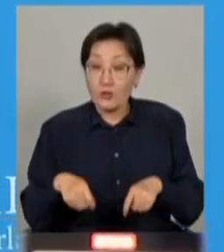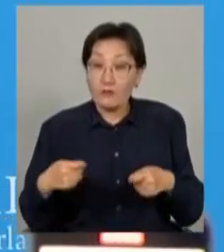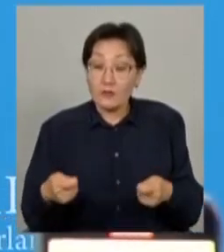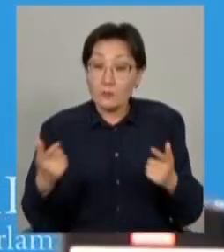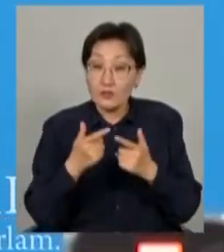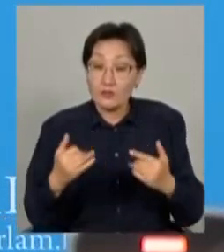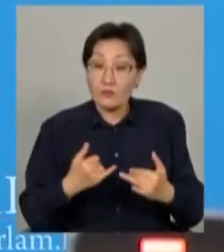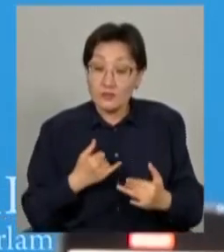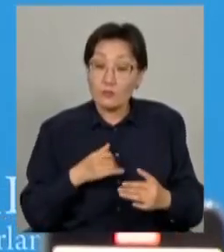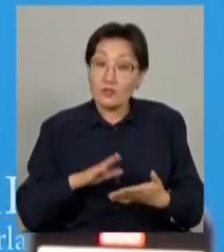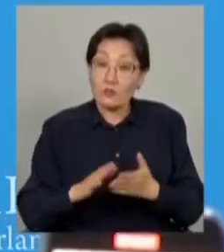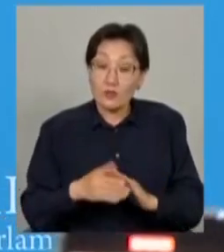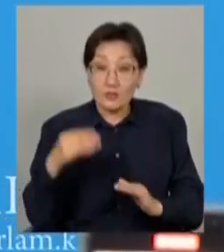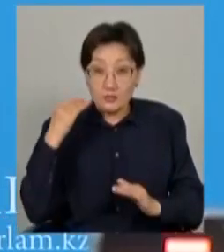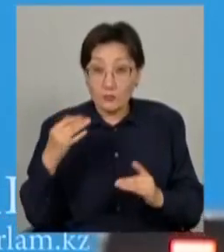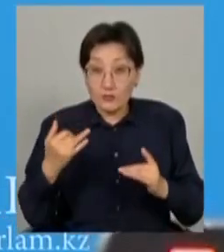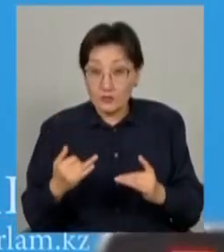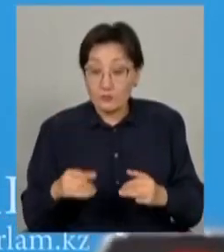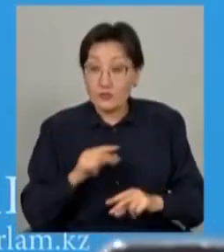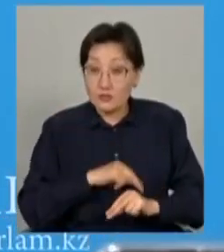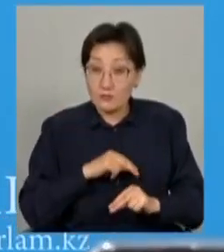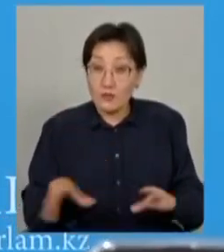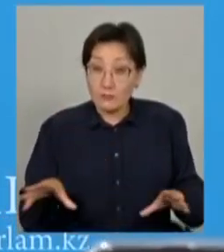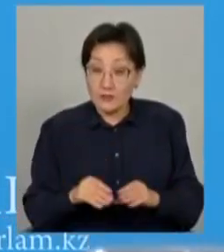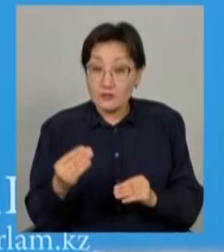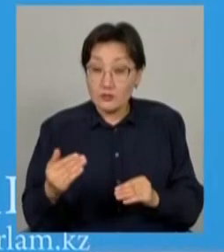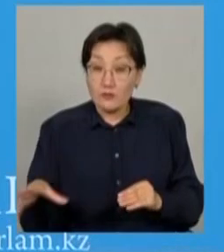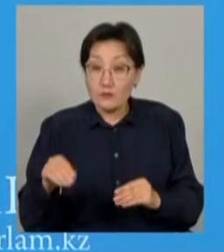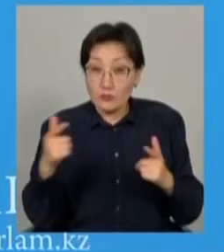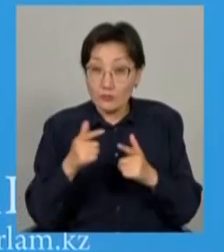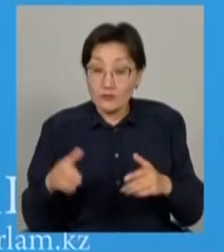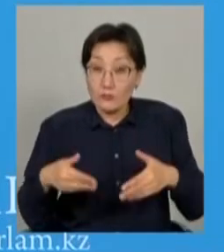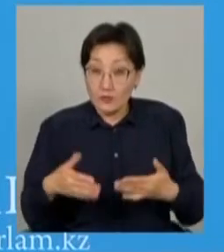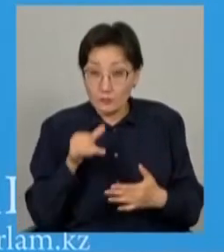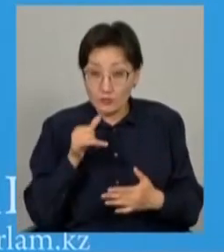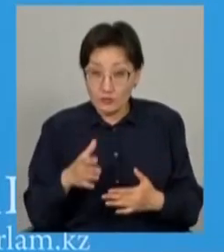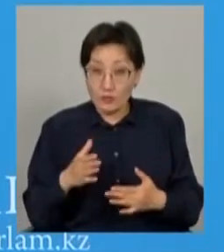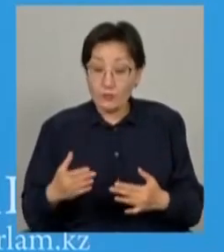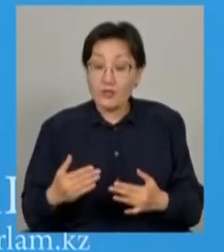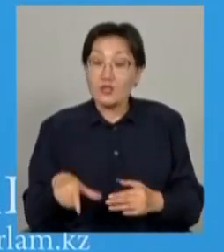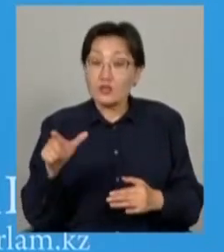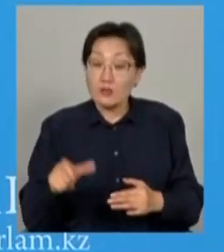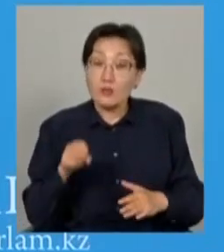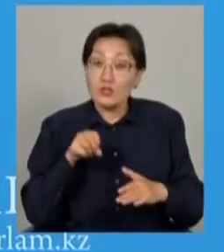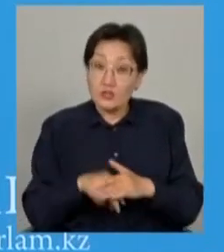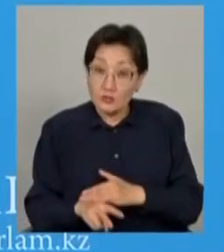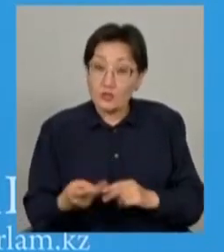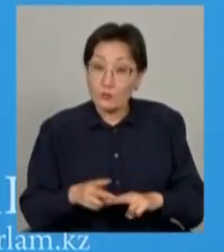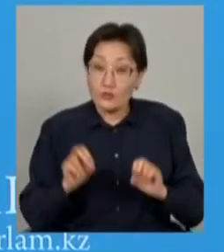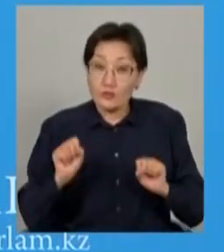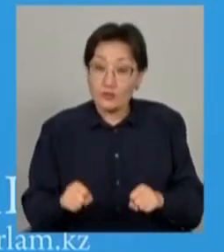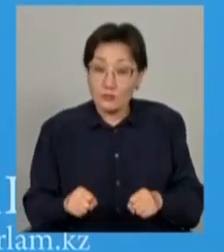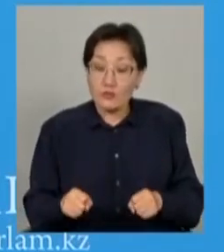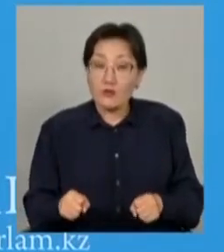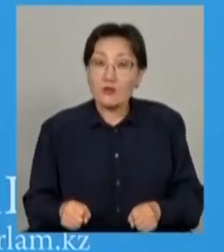У нас есть договор с Турцией И сейчас мы работаем с ними всю информацию предоставить не можем так как человек в бегах это может